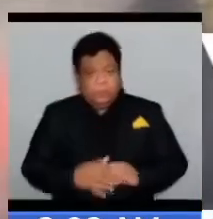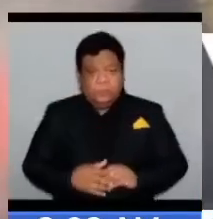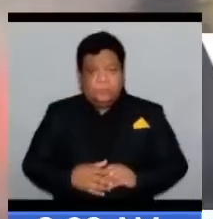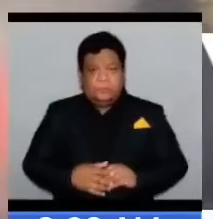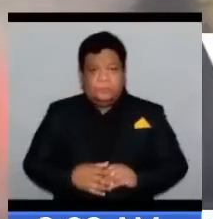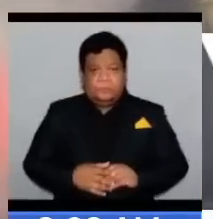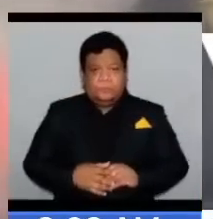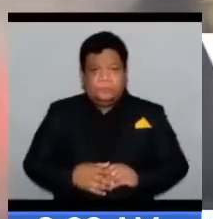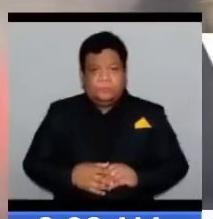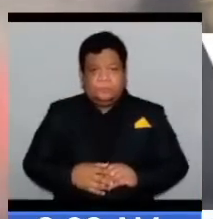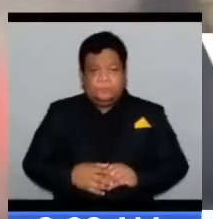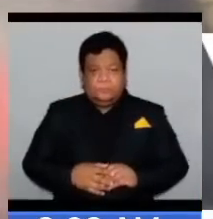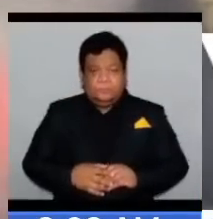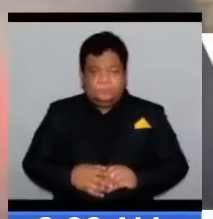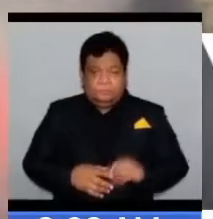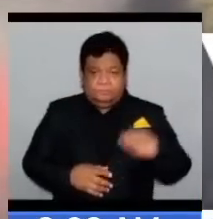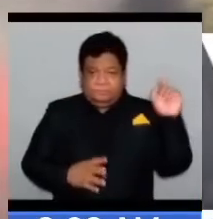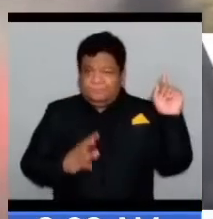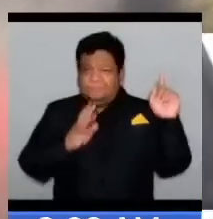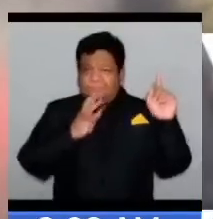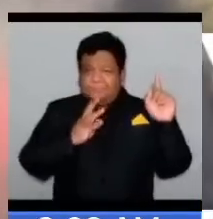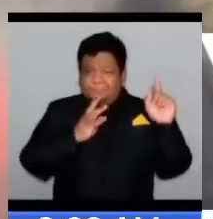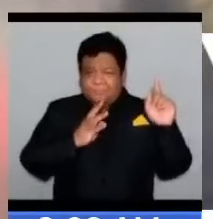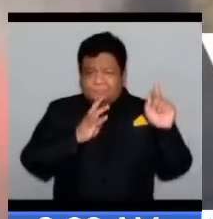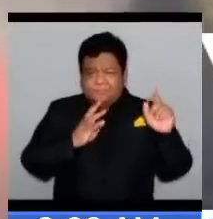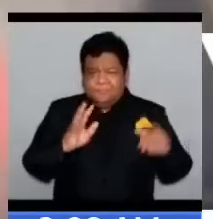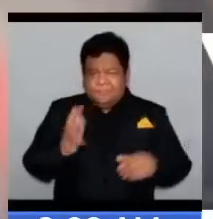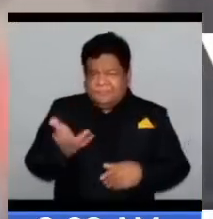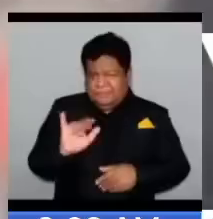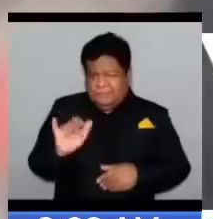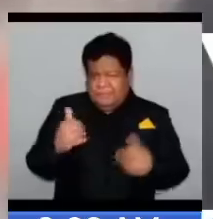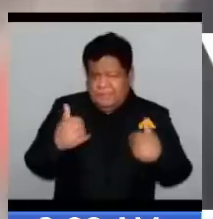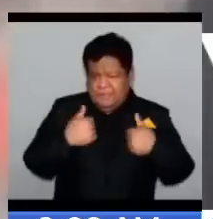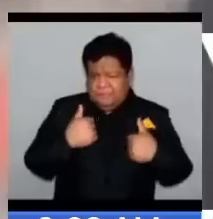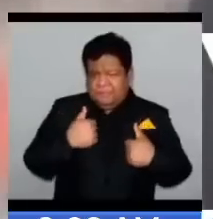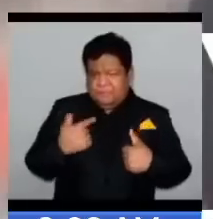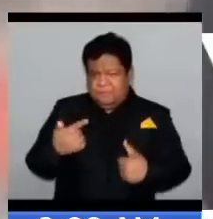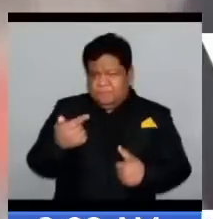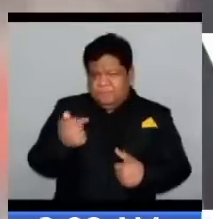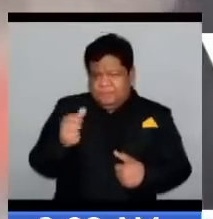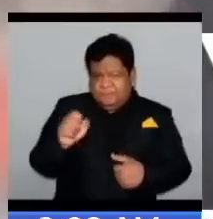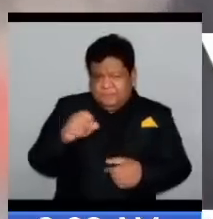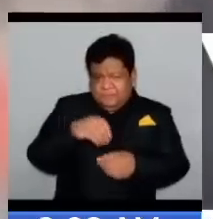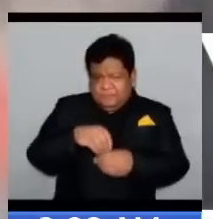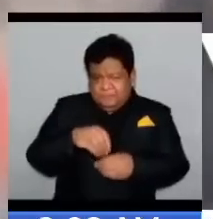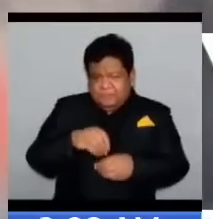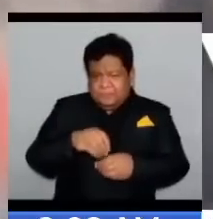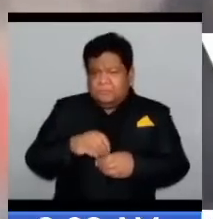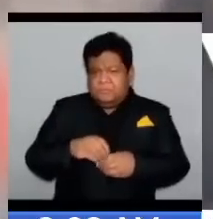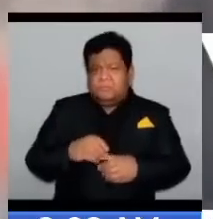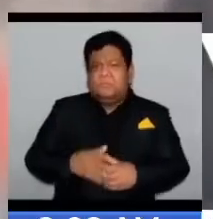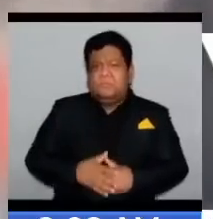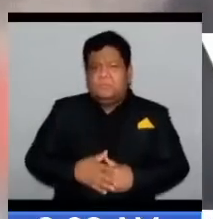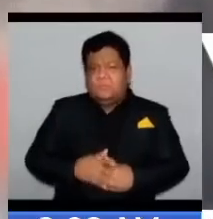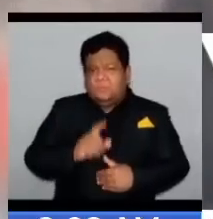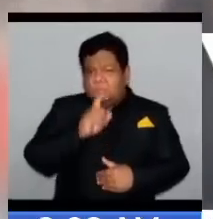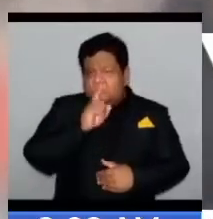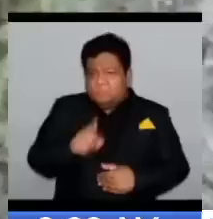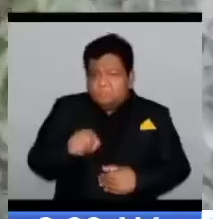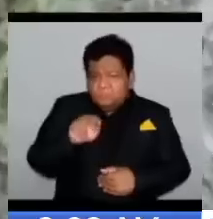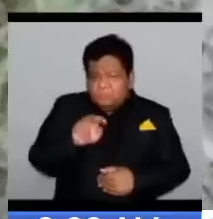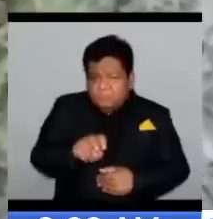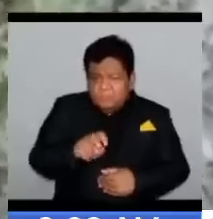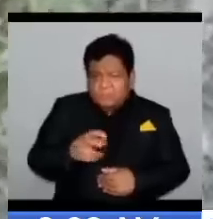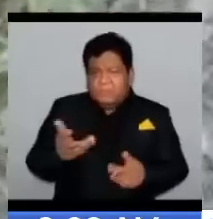hangin, lalo pareho. Do kita mo na siyang gasol na nagsungaw. Naman nakita ko, tisingan ko sindi, gulpes ng may grabya